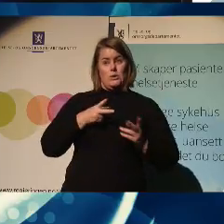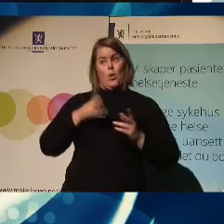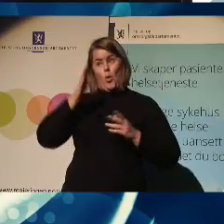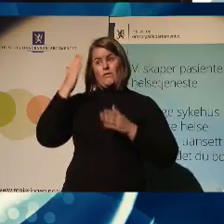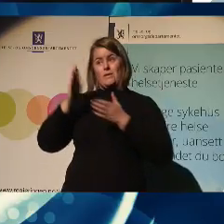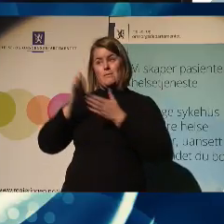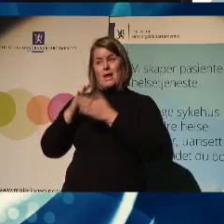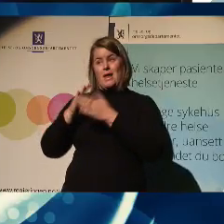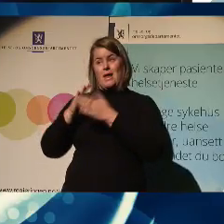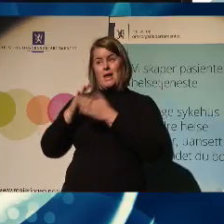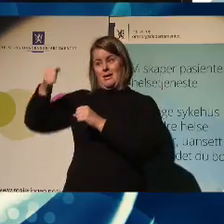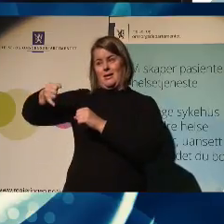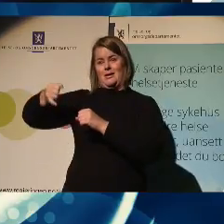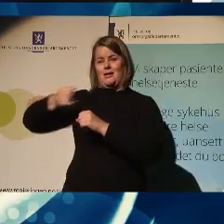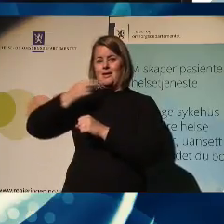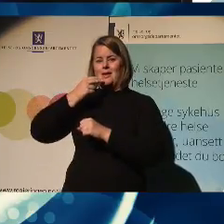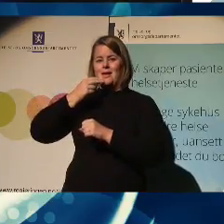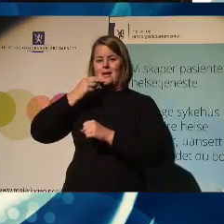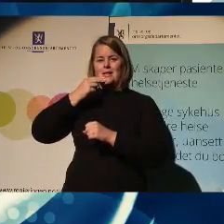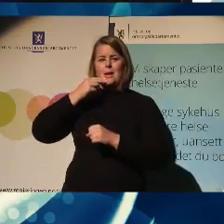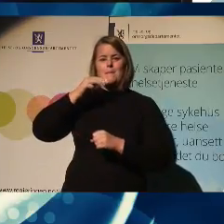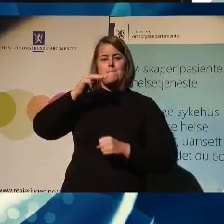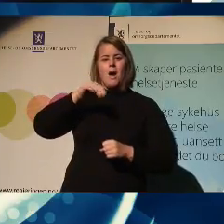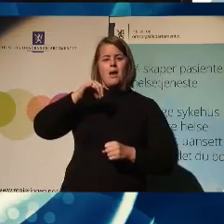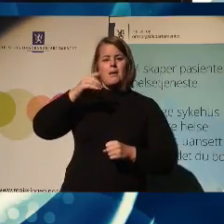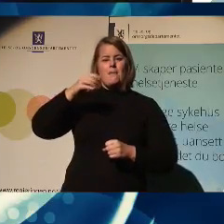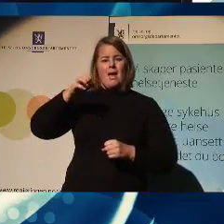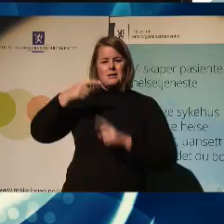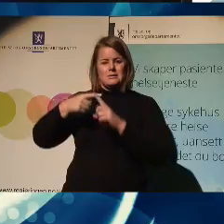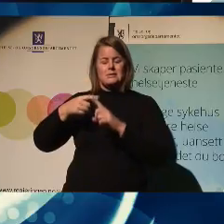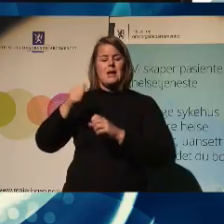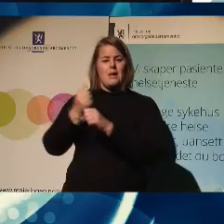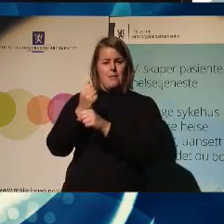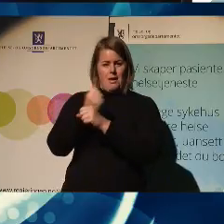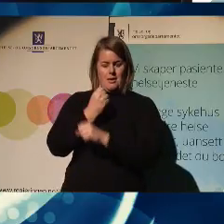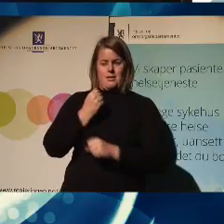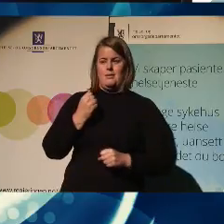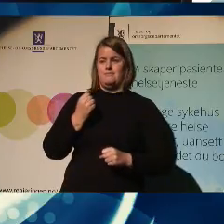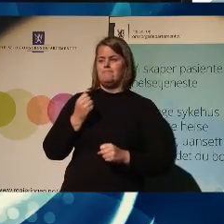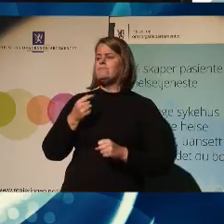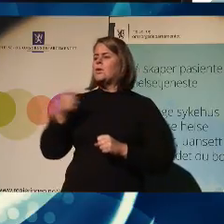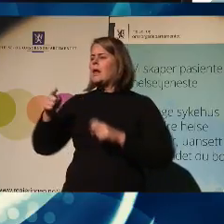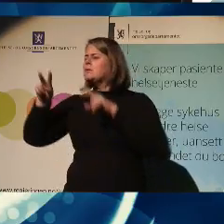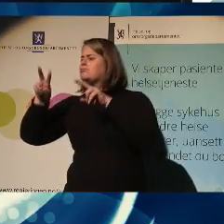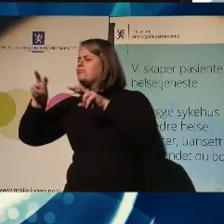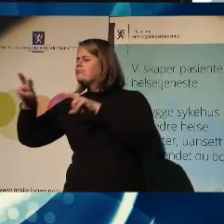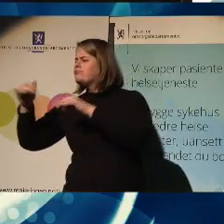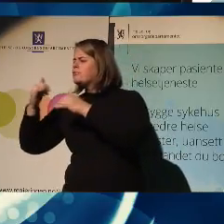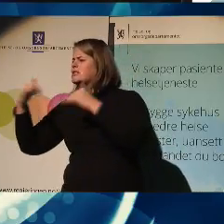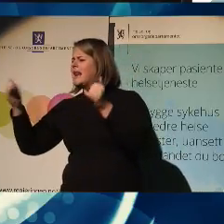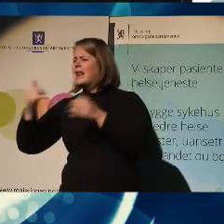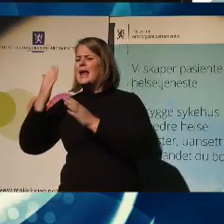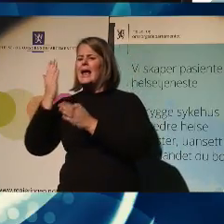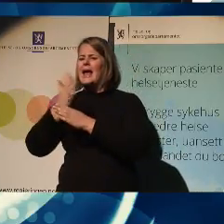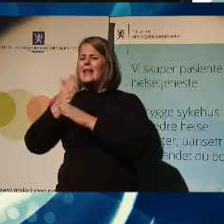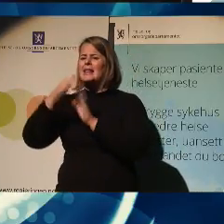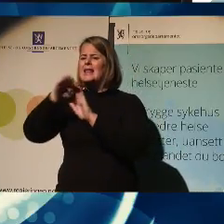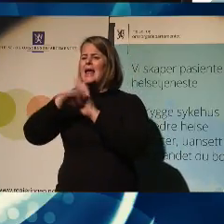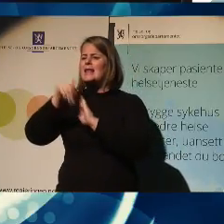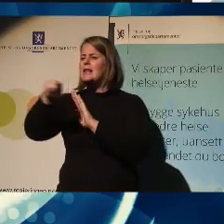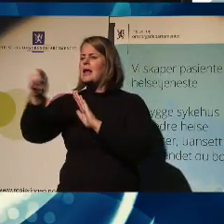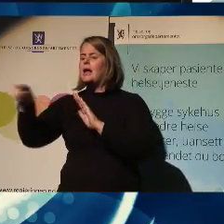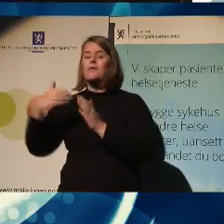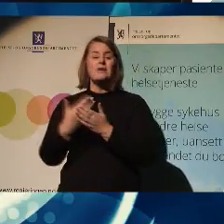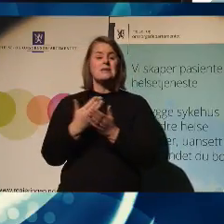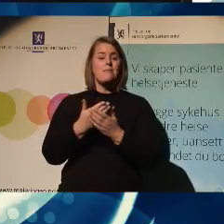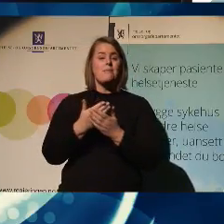hovedmedarbeider inn i dette som heter MyPEX-arbeidet. Hvor man da kikket på forskjellige typer rettigheter, blant annet som jeg nevnte at